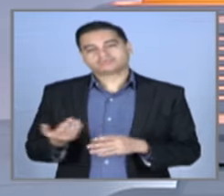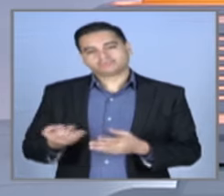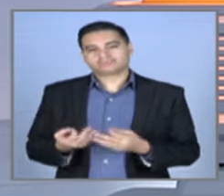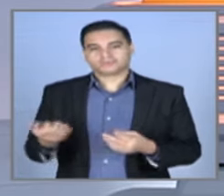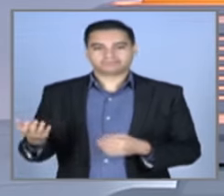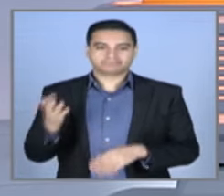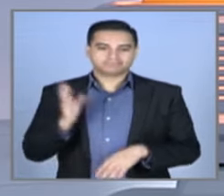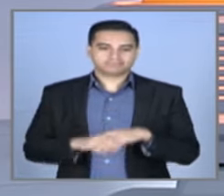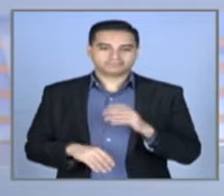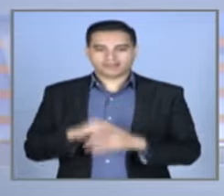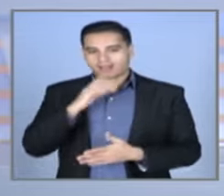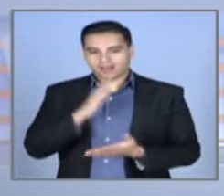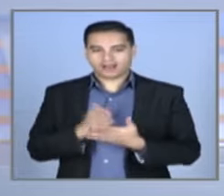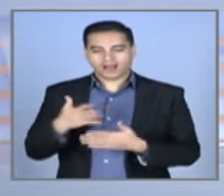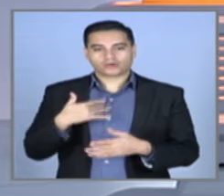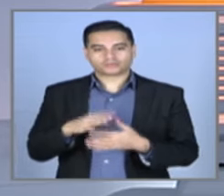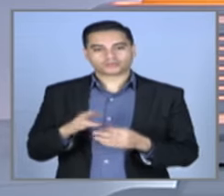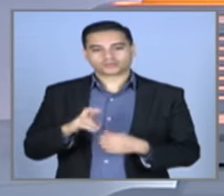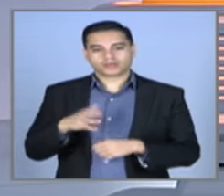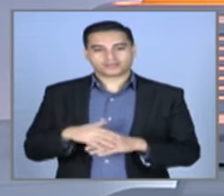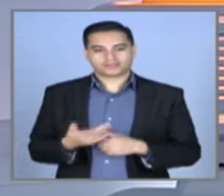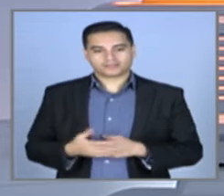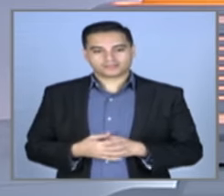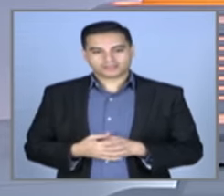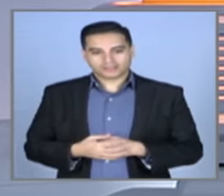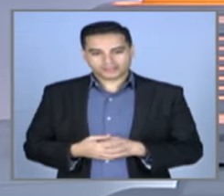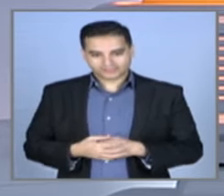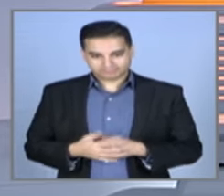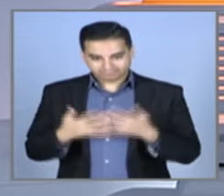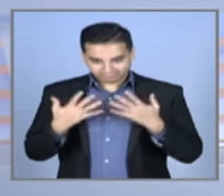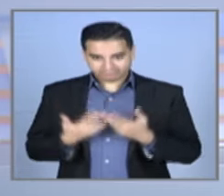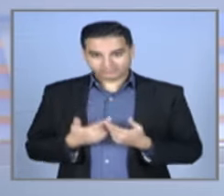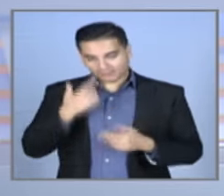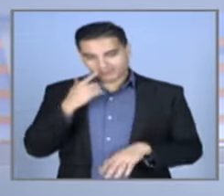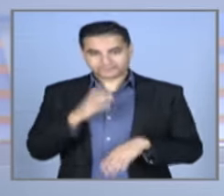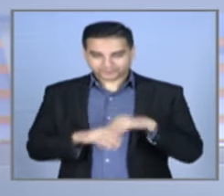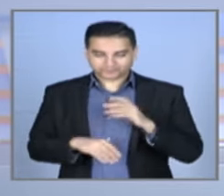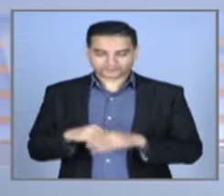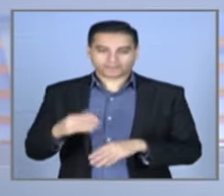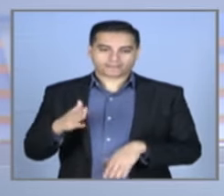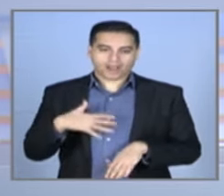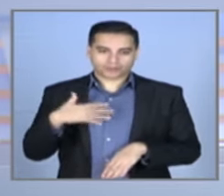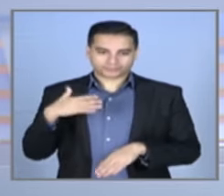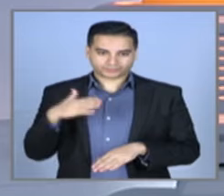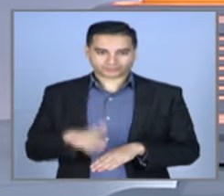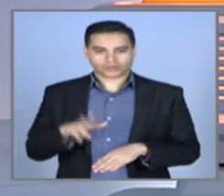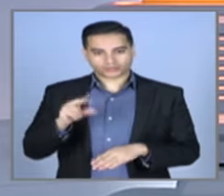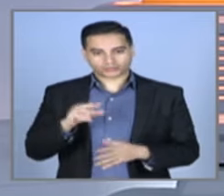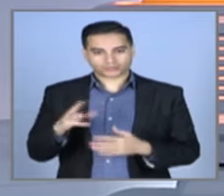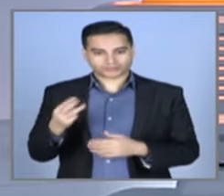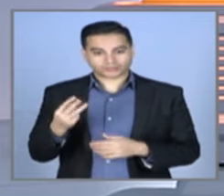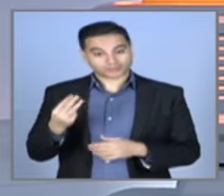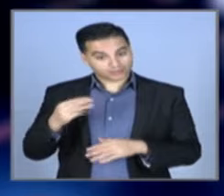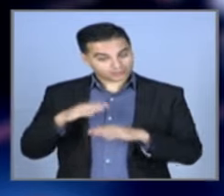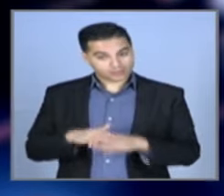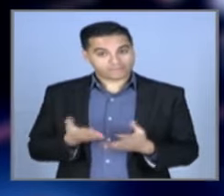جوكر، من حقكم تختاروا موضوع السؤال، تحبوا تتسألوا فيه. قدرات ذهنية. قدرات ذهنية. قدرات ذهنية. طيب سؤال ب 20 نقطة ولا ب 30 نقطة؟